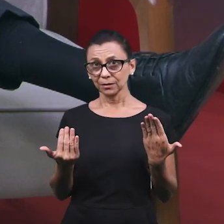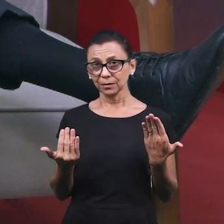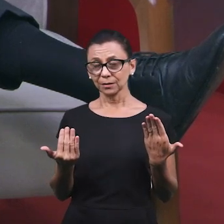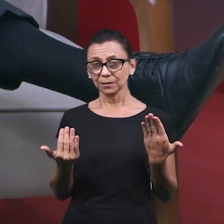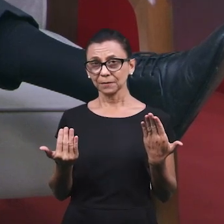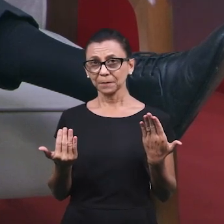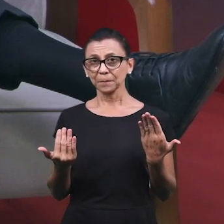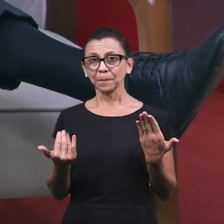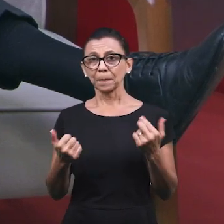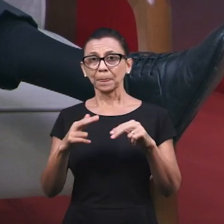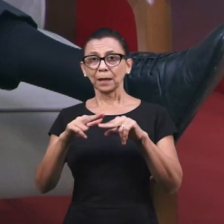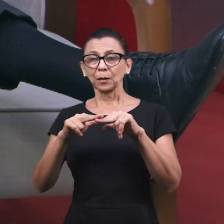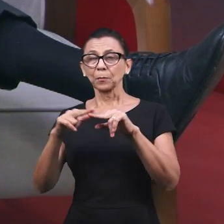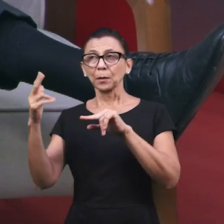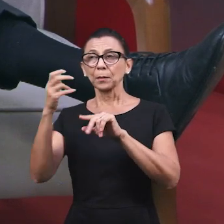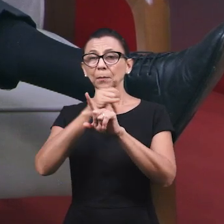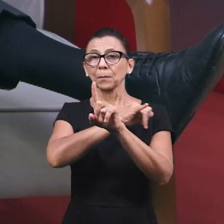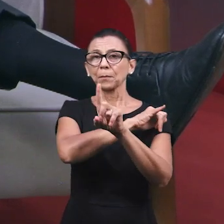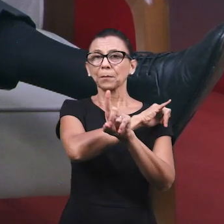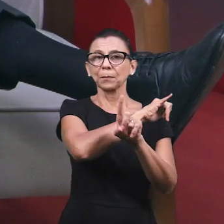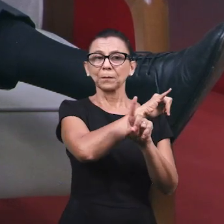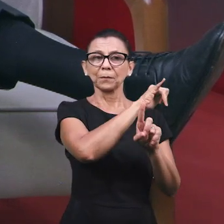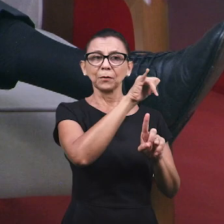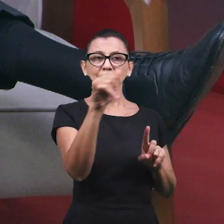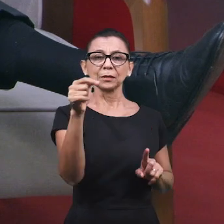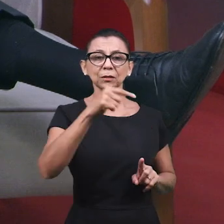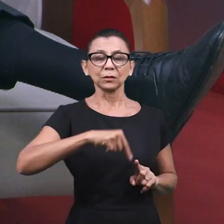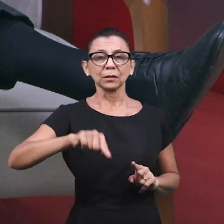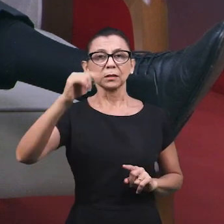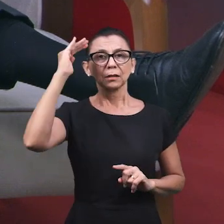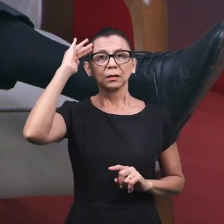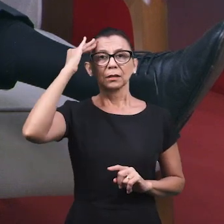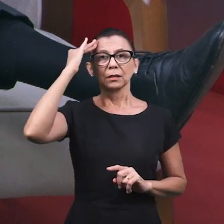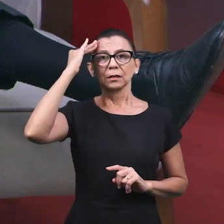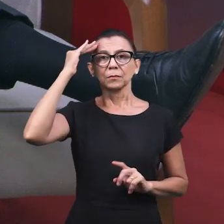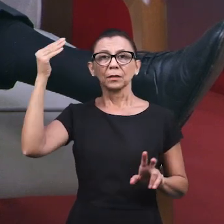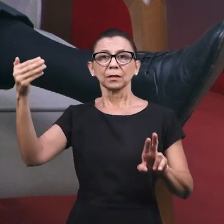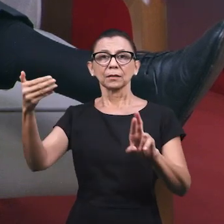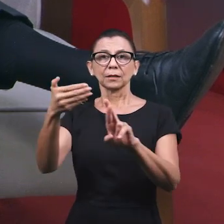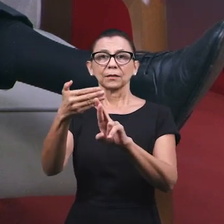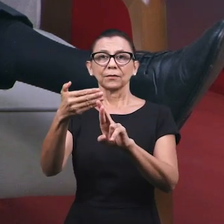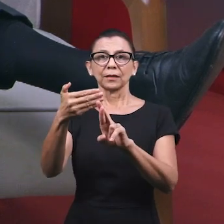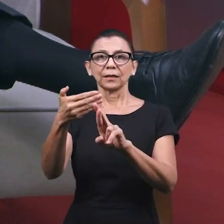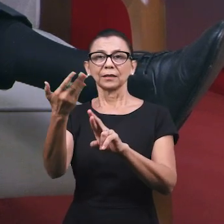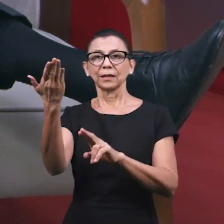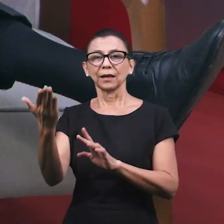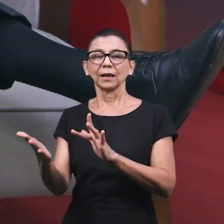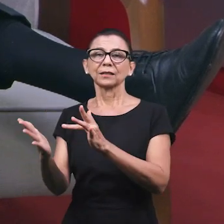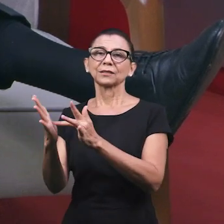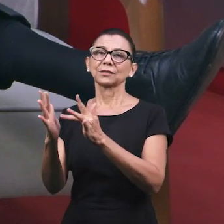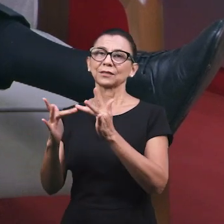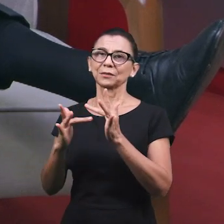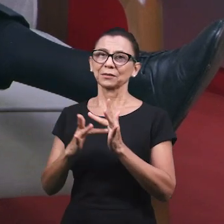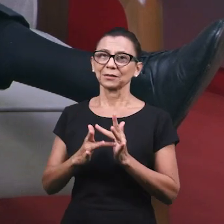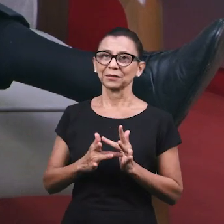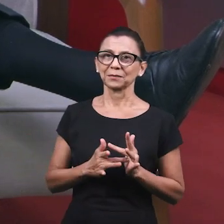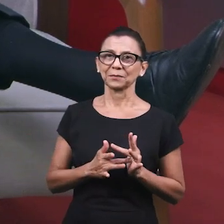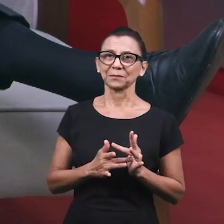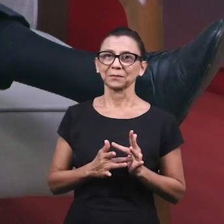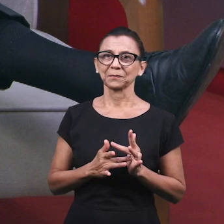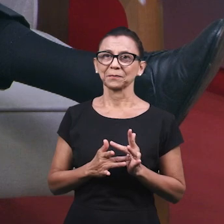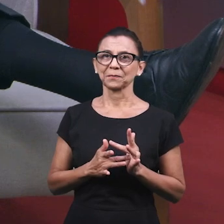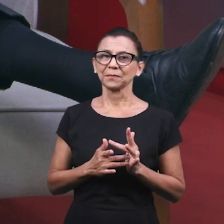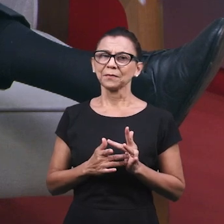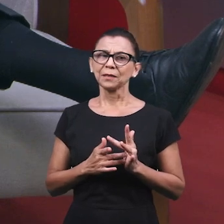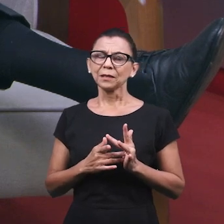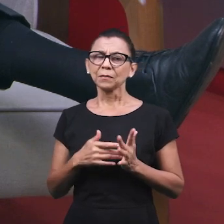qui vont préfigurer prophétiquement et pointer vers le Seigneur Jésus. Et ce mystère ne